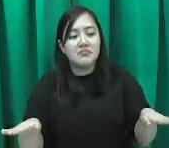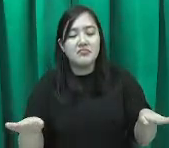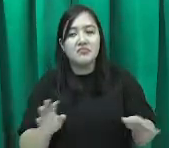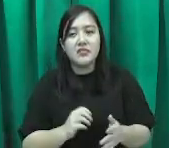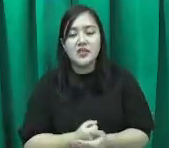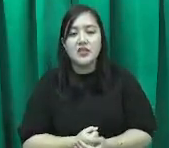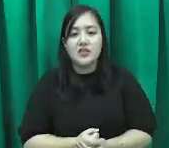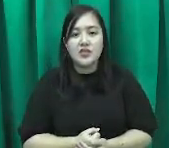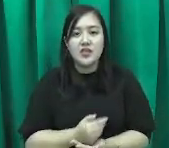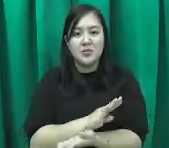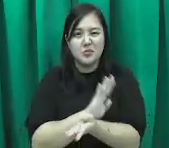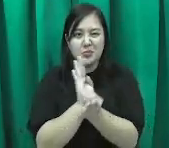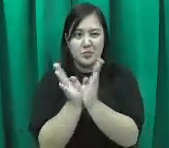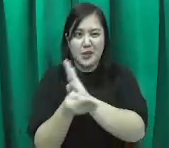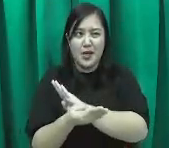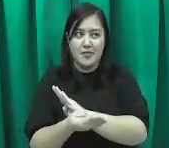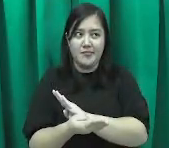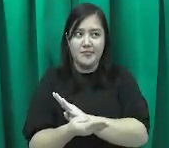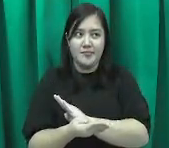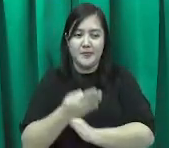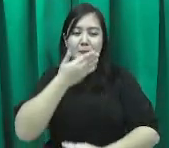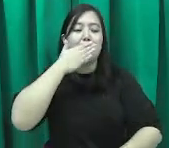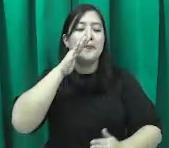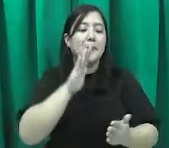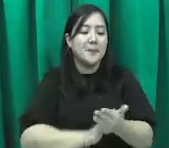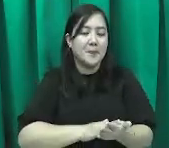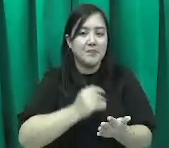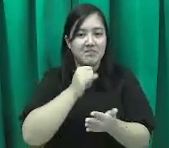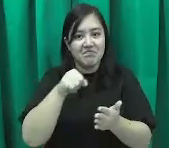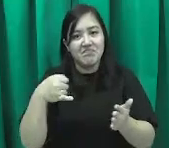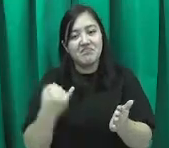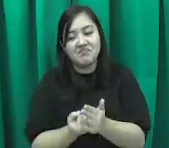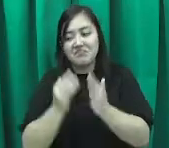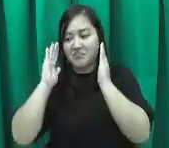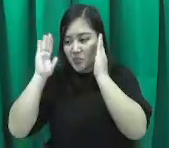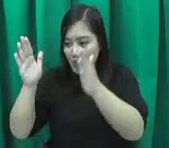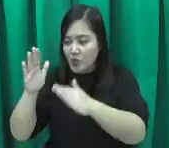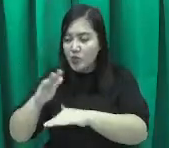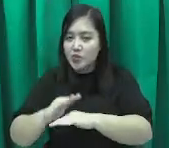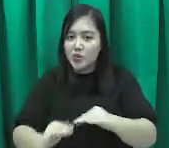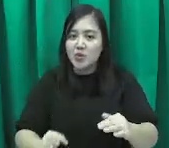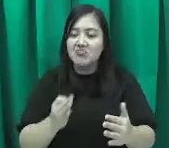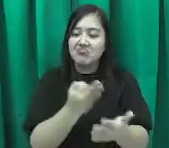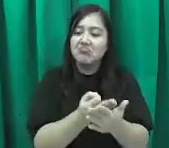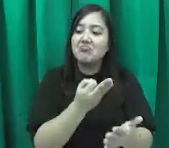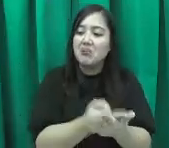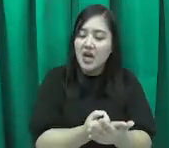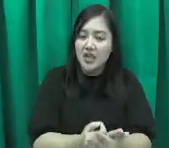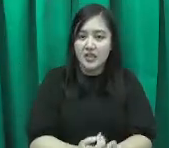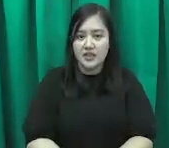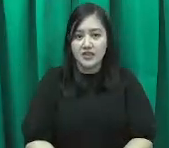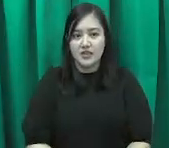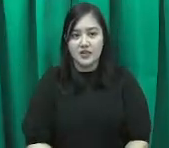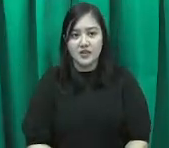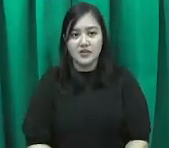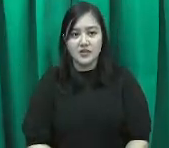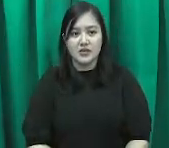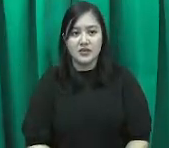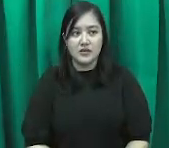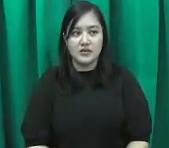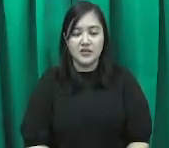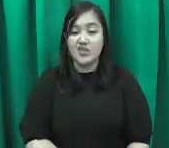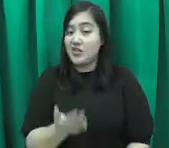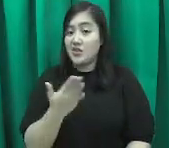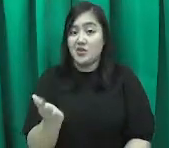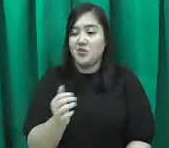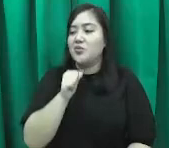na sobra-sobrang ibinigay mo sa kanila. Kasi hindi nila kaya magtrabaho. Hindi alam magtrabaho. Hindi mo siya naturuan ngayon yung